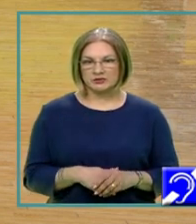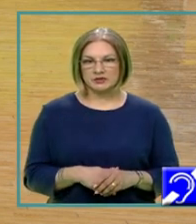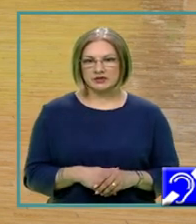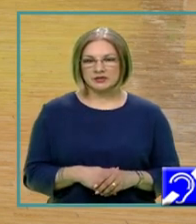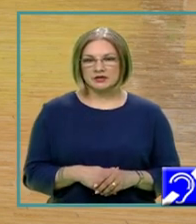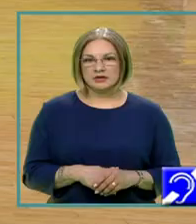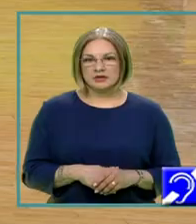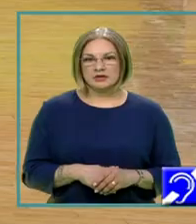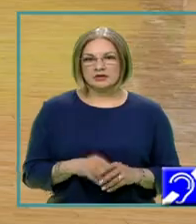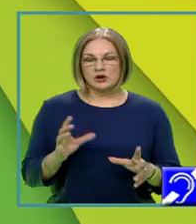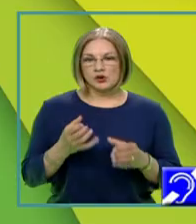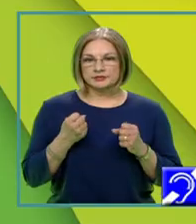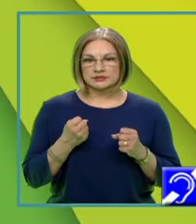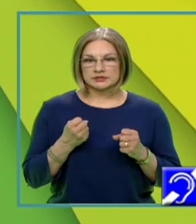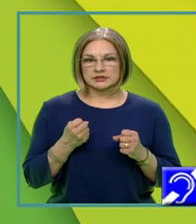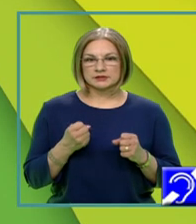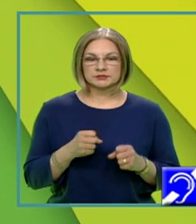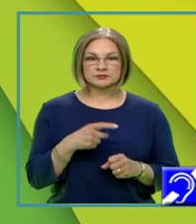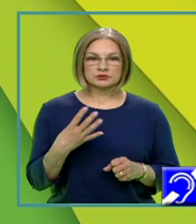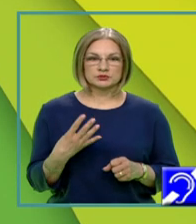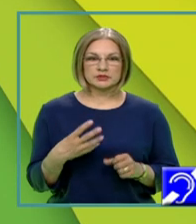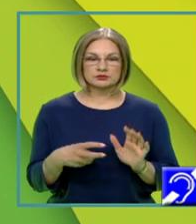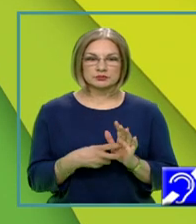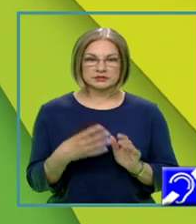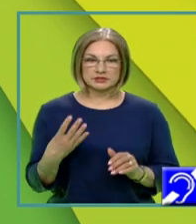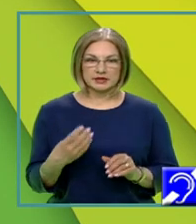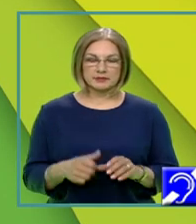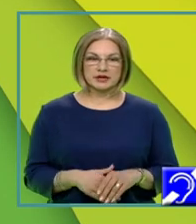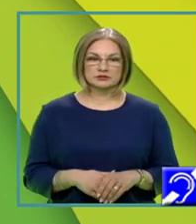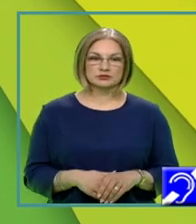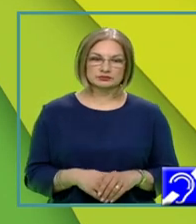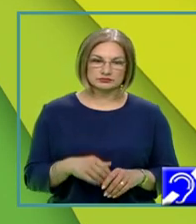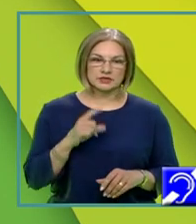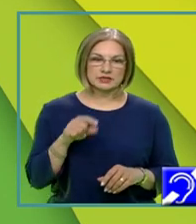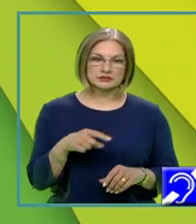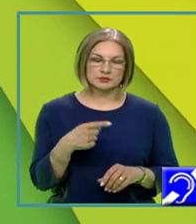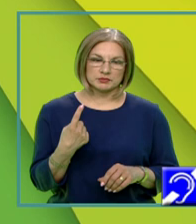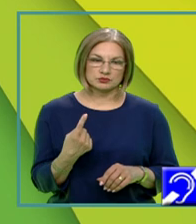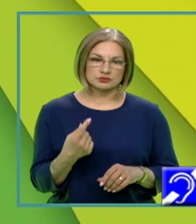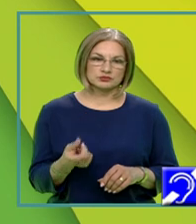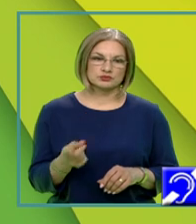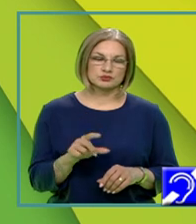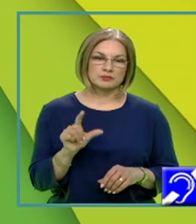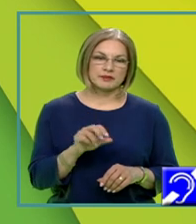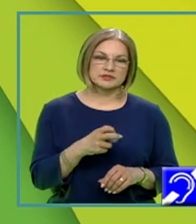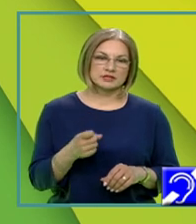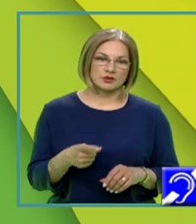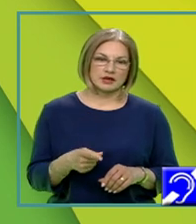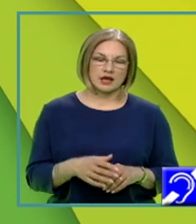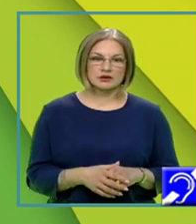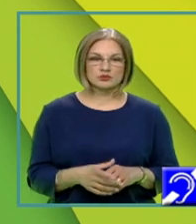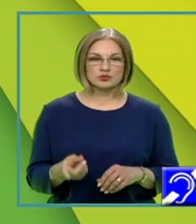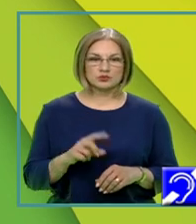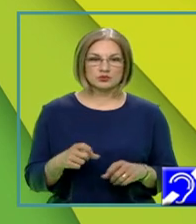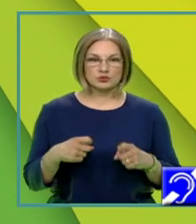aici și vom obține minus patru împărțit la patru ne de minus 1 mai mic sau egal decât 4 x împărțit la